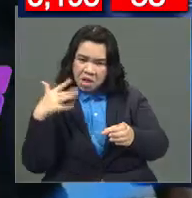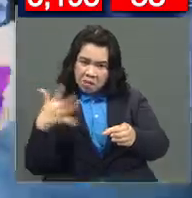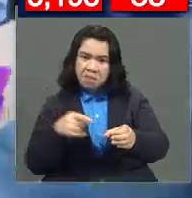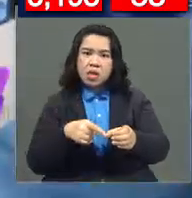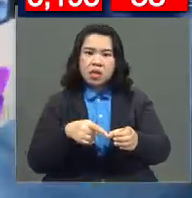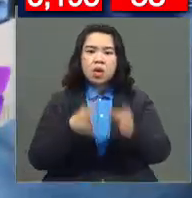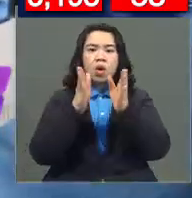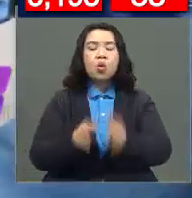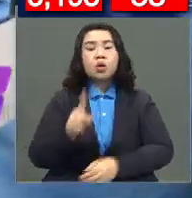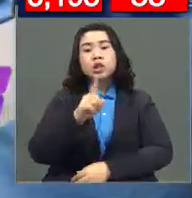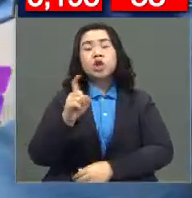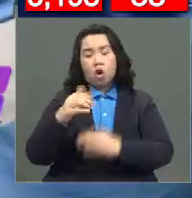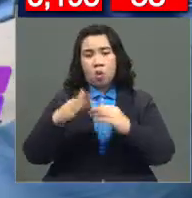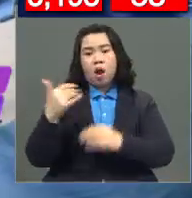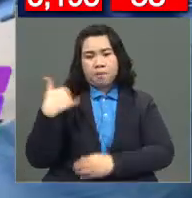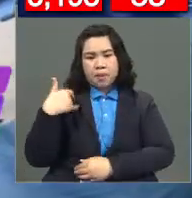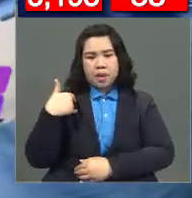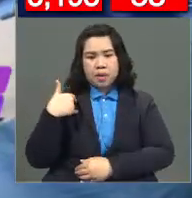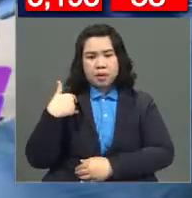เรือนนอนของหญิงนะคะรวมไปถึงตู้ล็อกเกอร์เป้าหมายจนอื่นๆแล้วก็มีการสุ่มตรวจสารเสพติดในปัสสาวะของผู้ต้องขังทั้งชายและหญิงรวมกว่า100